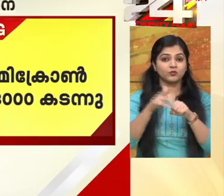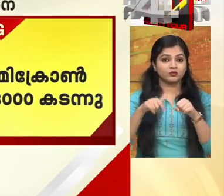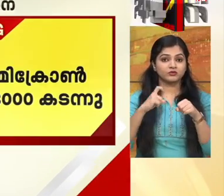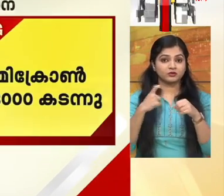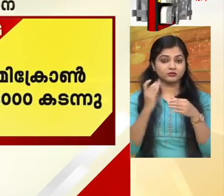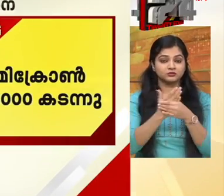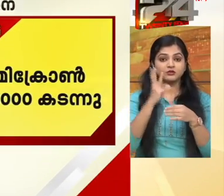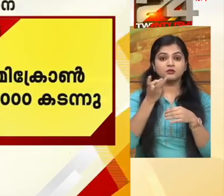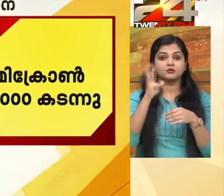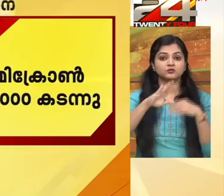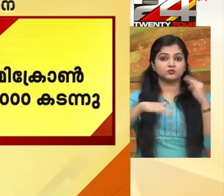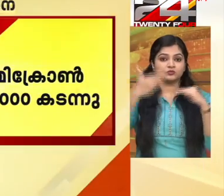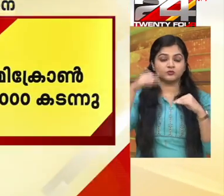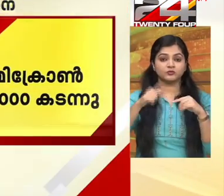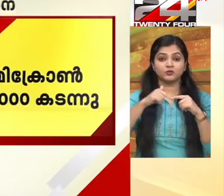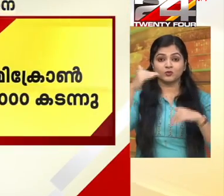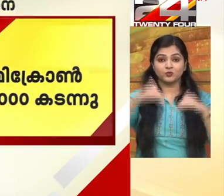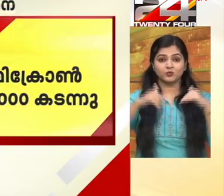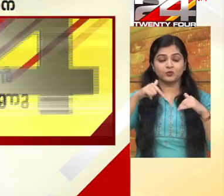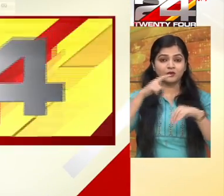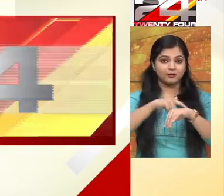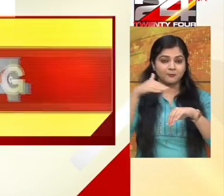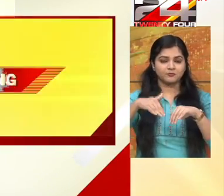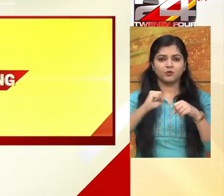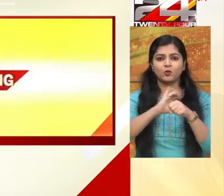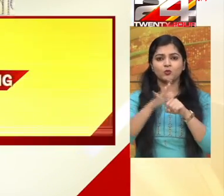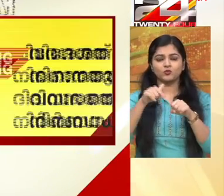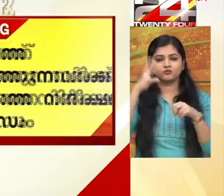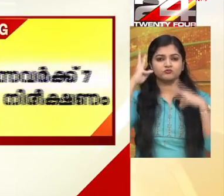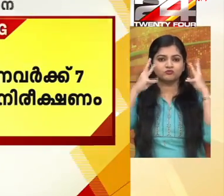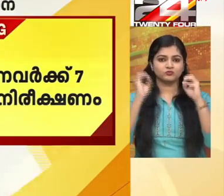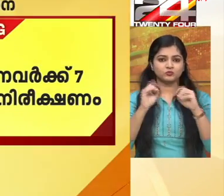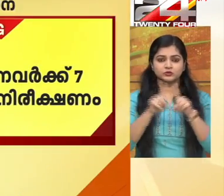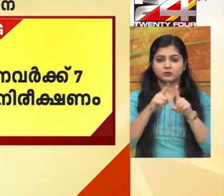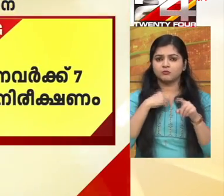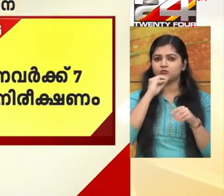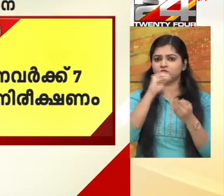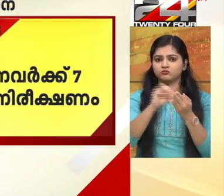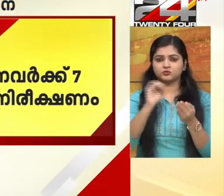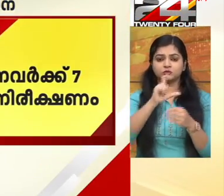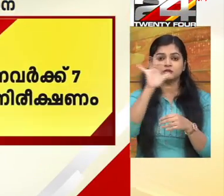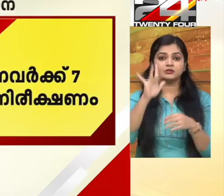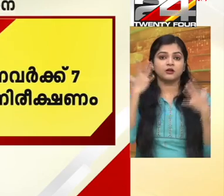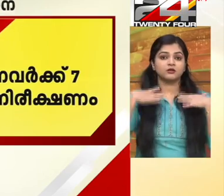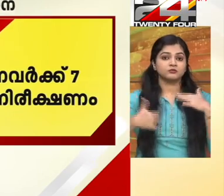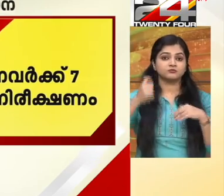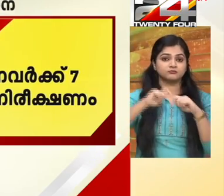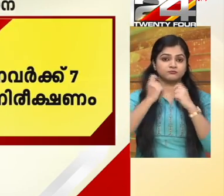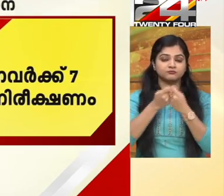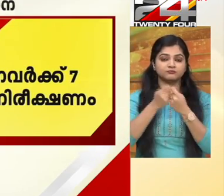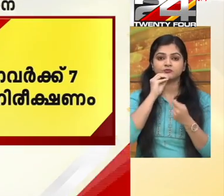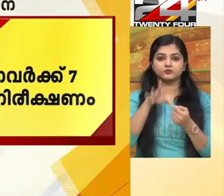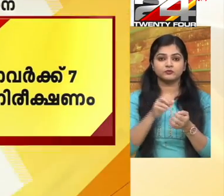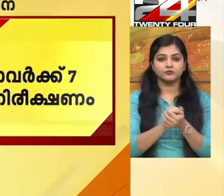3000 കടന്നു. തെരഞ്ഞെടുപ്പ് നടത്താനായി ഒമിക്രോണിൽ ആശങ്കപ്പെടേണ്ട സാഹചര്യമില്ല എന്ന നിലപാട് സ്വീകരിച്ചിട്ടില്ലെന്ന് കേന്ദ്ര ആരോഗ്യ മന്ത്രാലയം